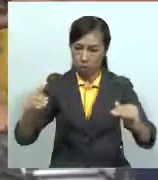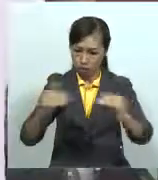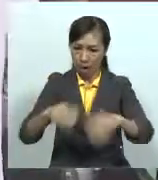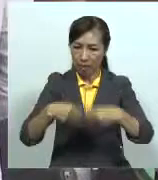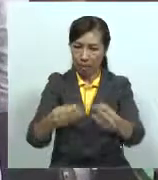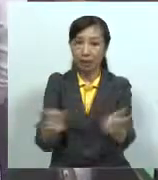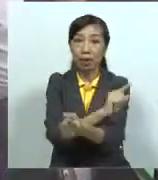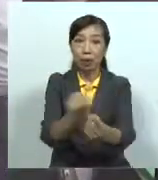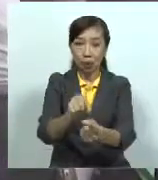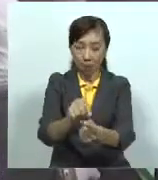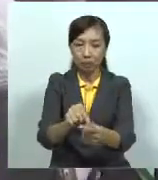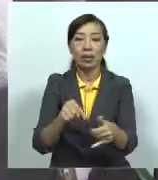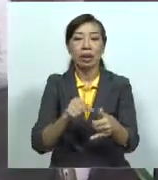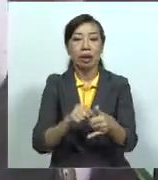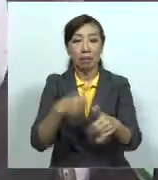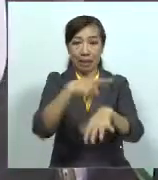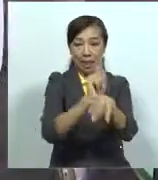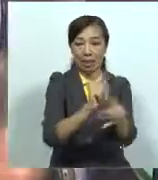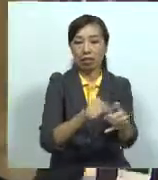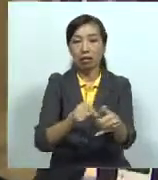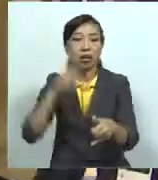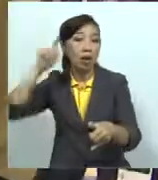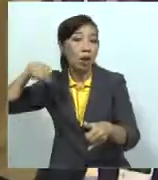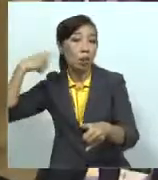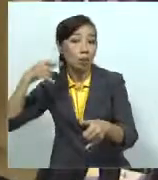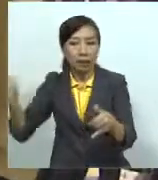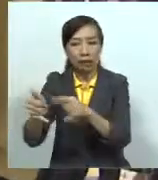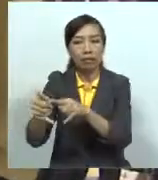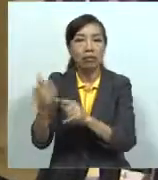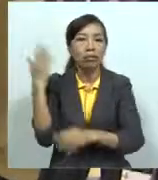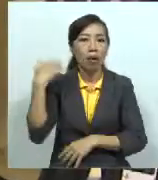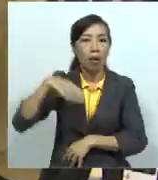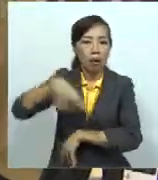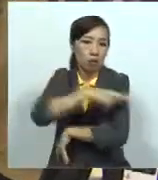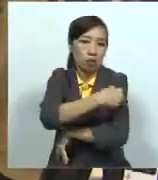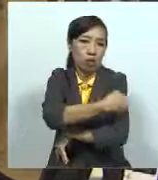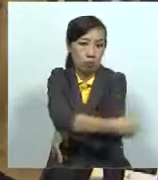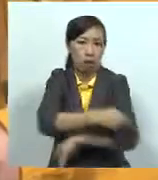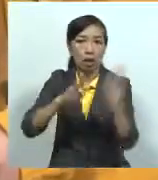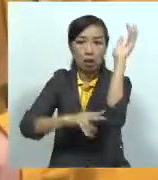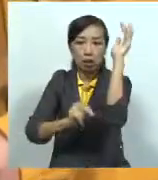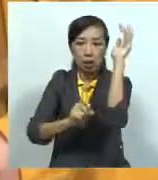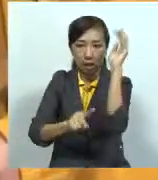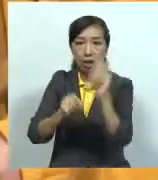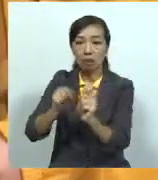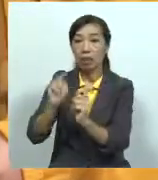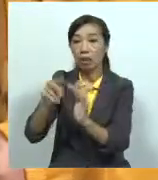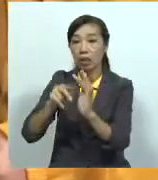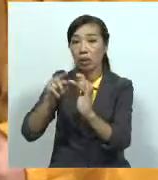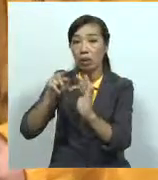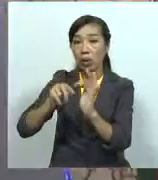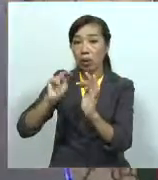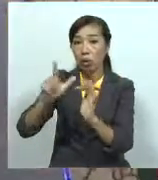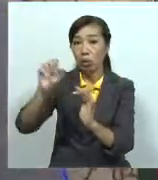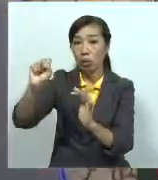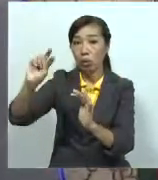ณีรัตน์คงหอมผู้เสียหายจากกรณีตรวจ HIV ผิดพลาดครับจากโรงพยาบาลทุ่งสงจังหวัดนครศรีธรรมราชแล้วก็เข้าใจผิ